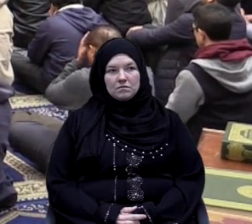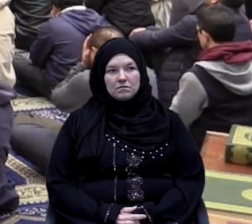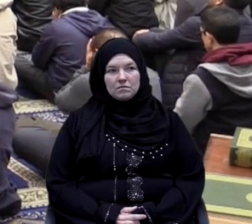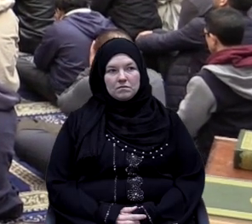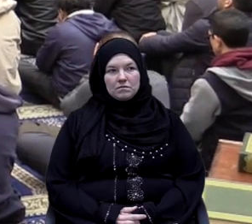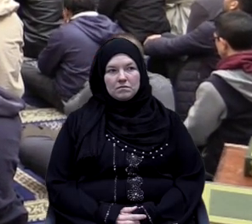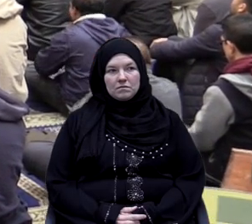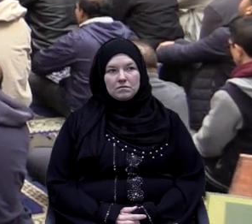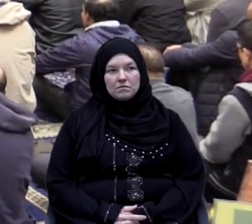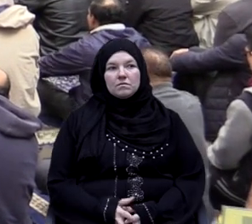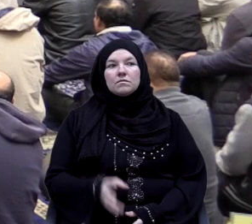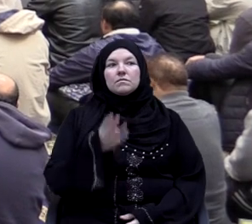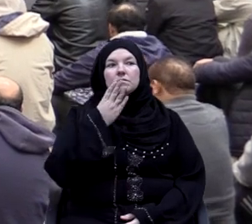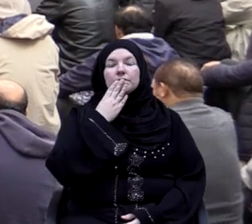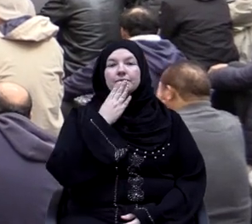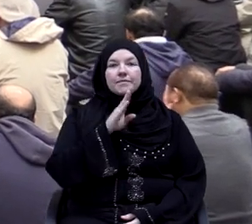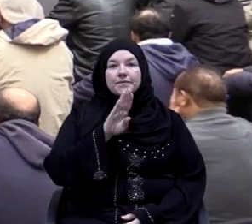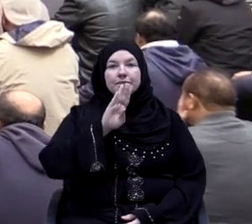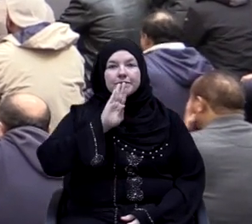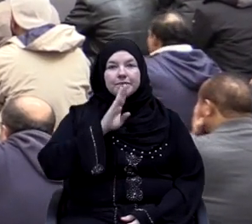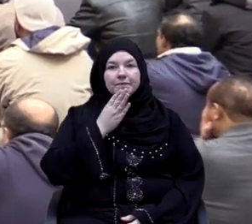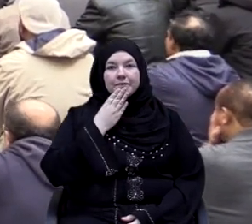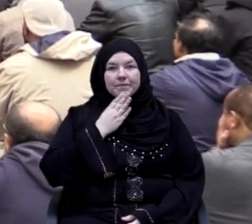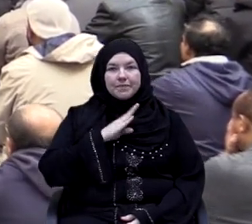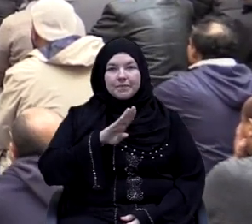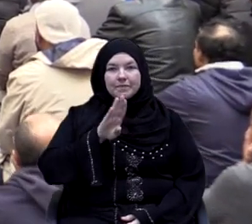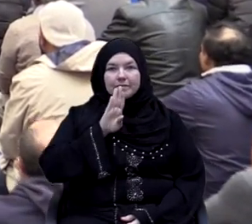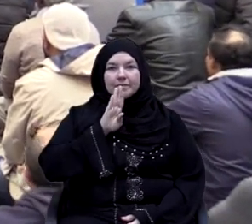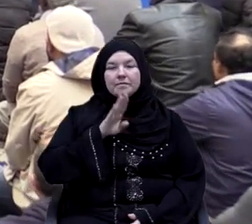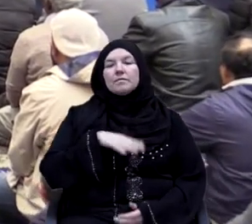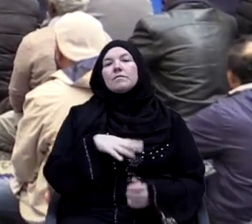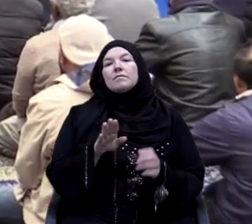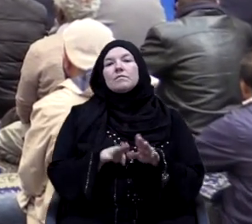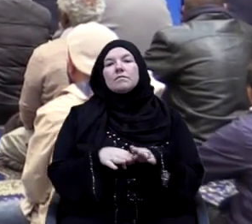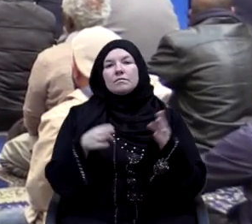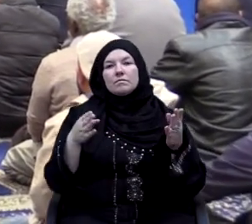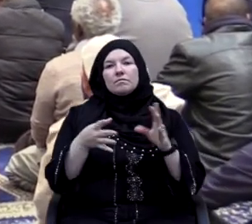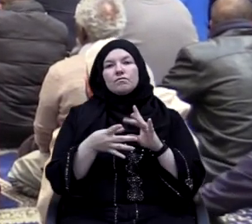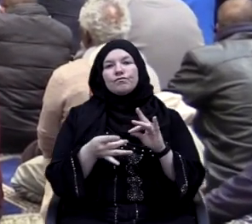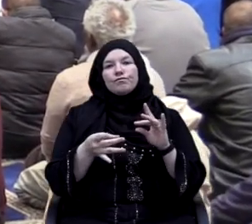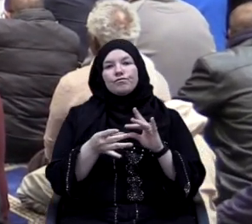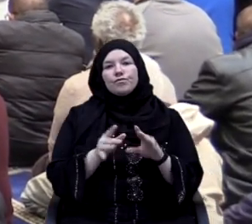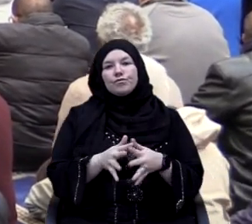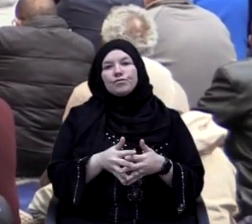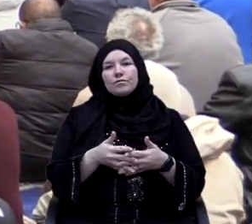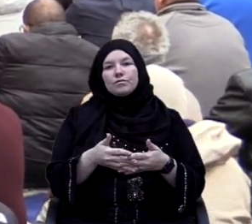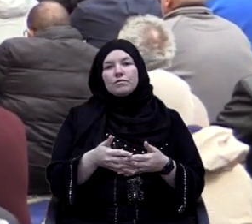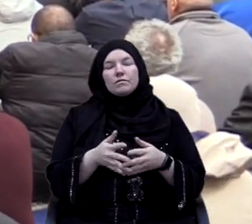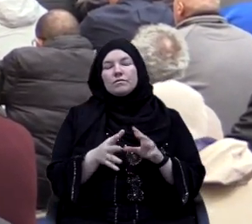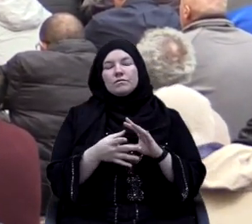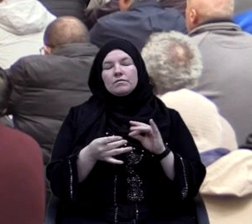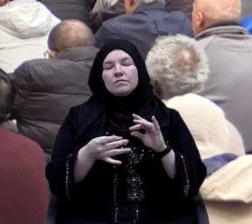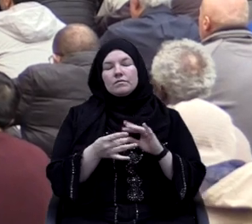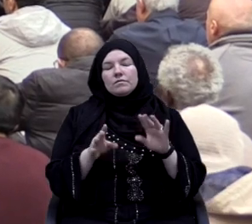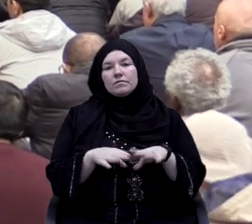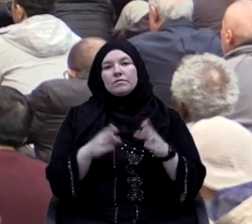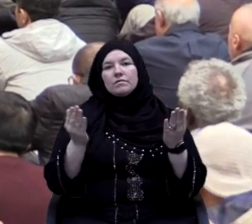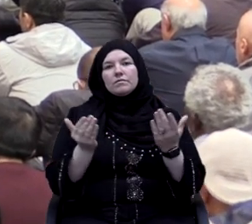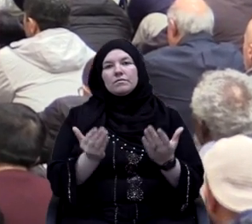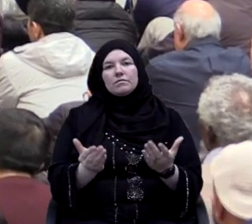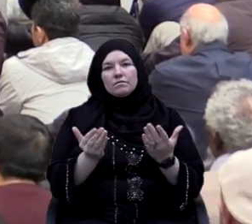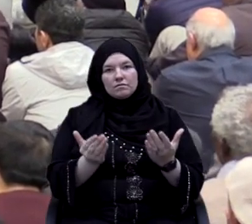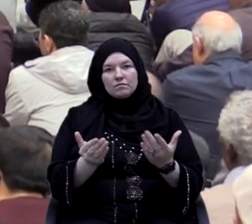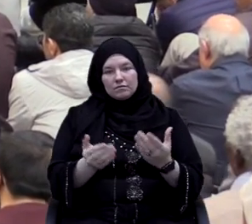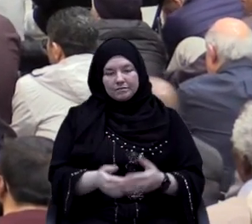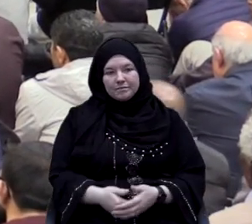الحمد لله نحمده سبحانه ونستعينه ونستغفره ونستهديه ونعوذ بالله من شرور